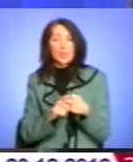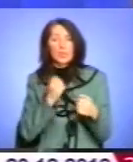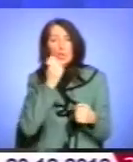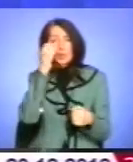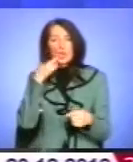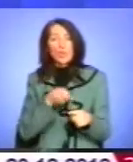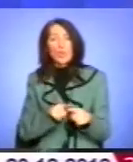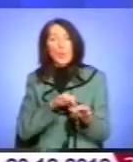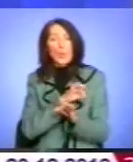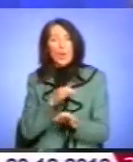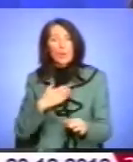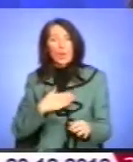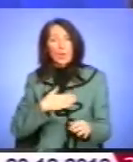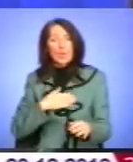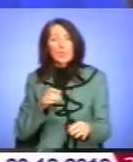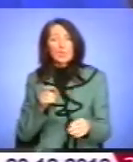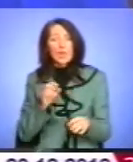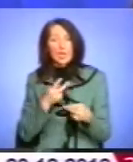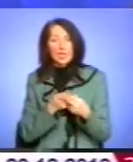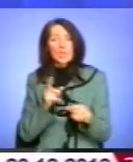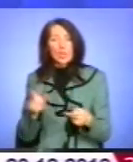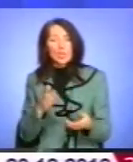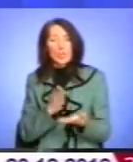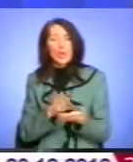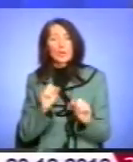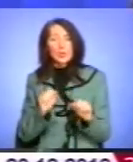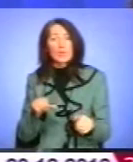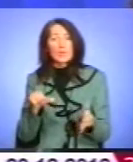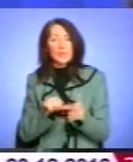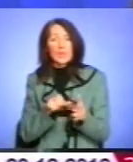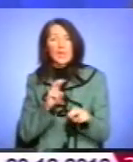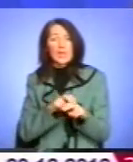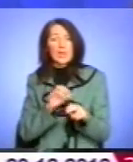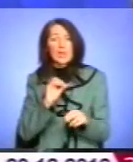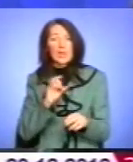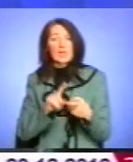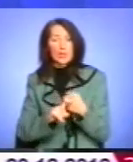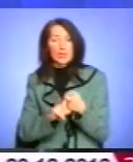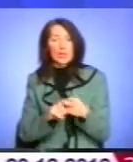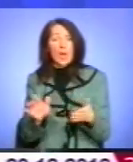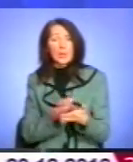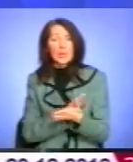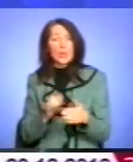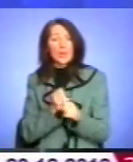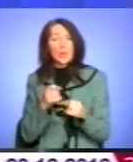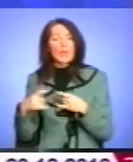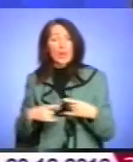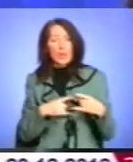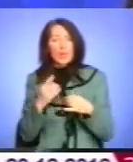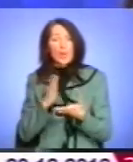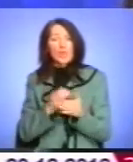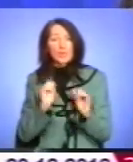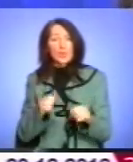змогу відвідати лікаря-інфекціоніста. Насамперед, вони безкоштовно проходять флюорографію, проходять і мають